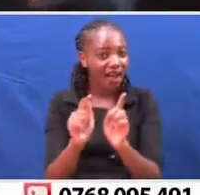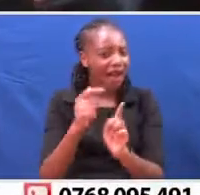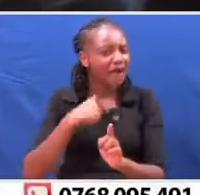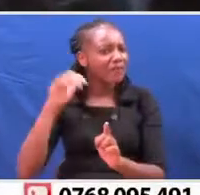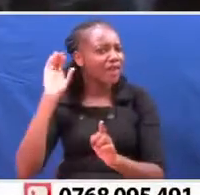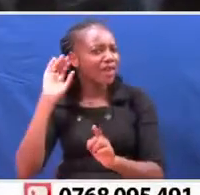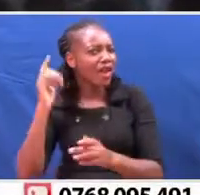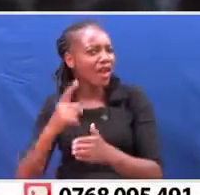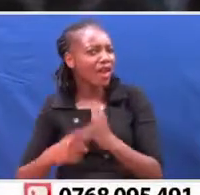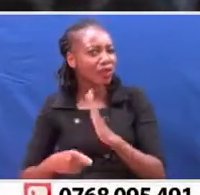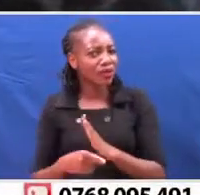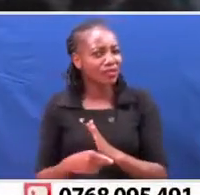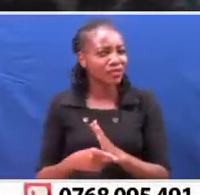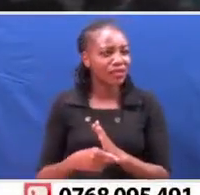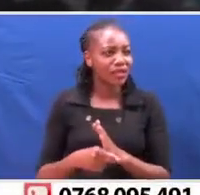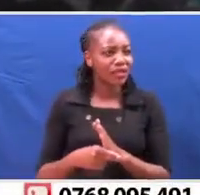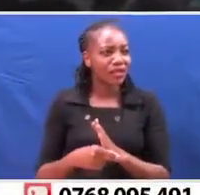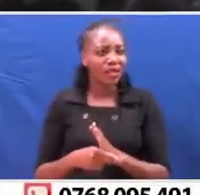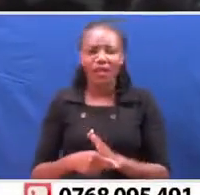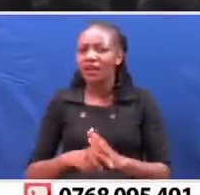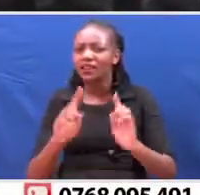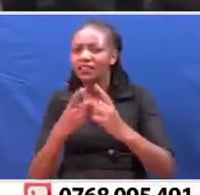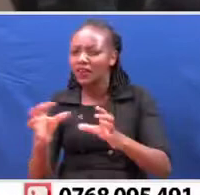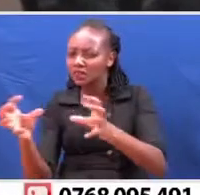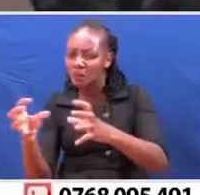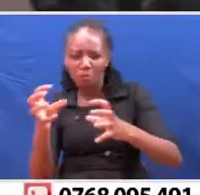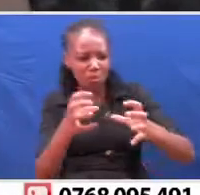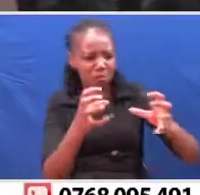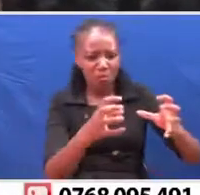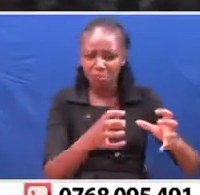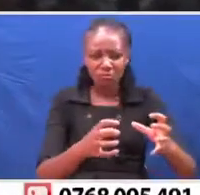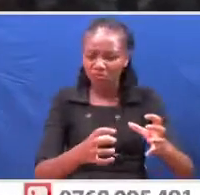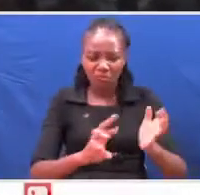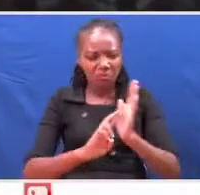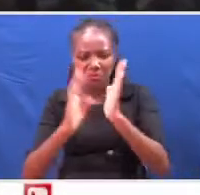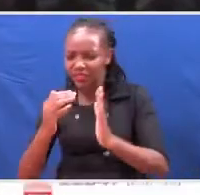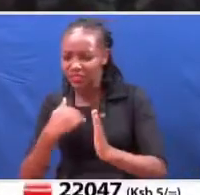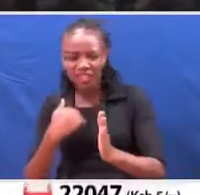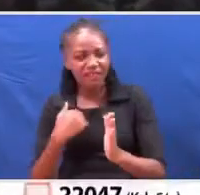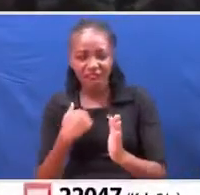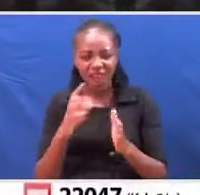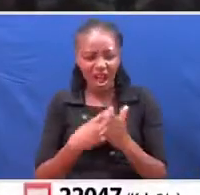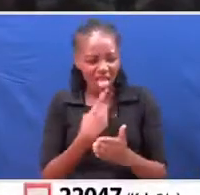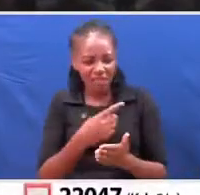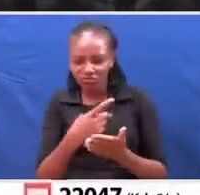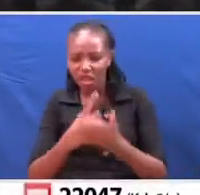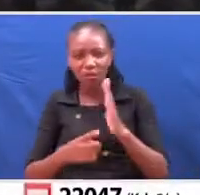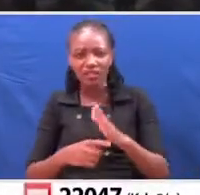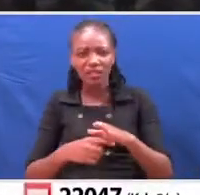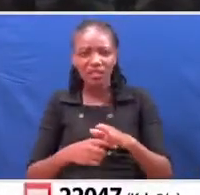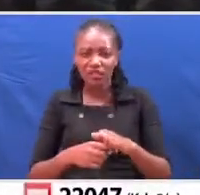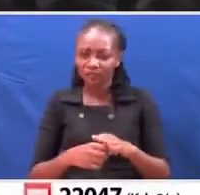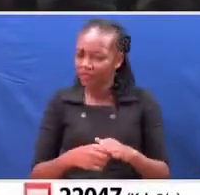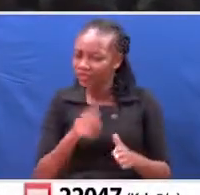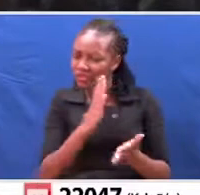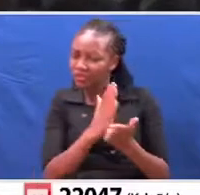Nimesikia kwamba machialedi wa vikundi wameitwa. Wakaambiwa bila kupigia mtu fulani watapokonywa hivyo visanduku. Ni